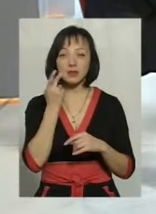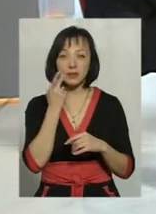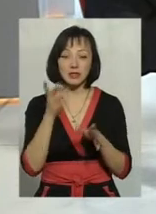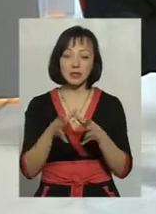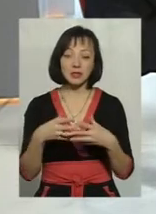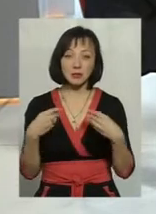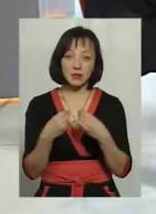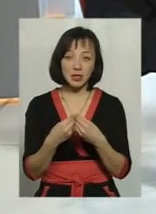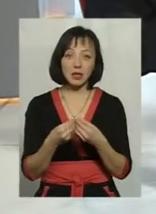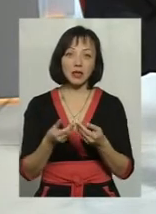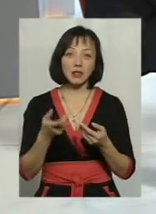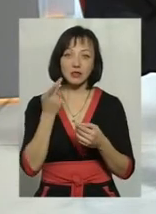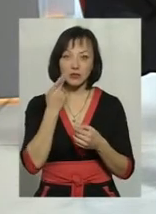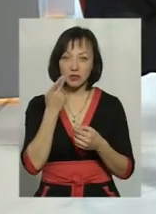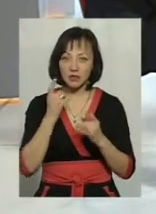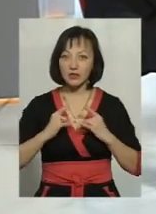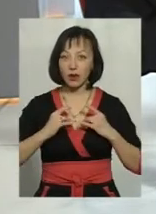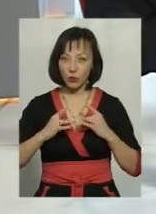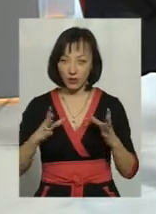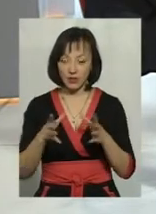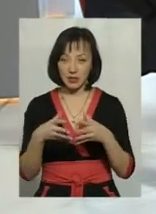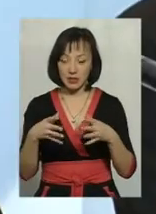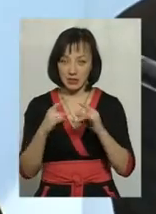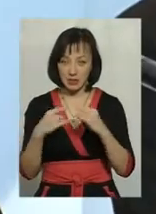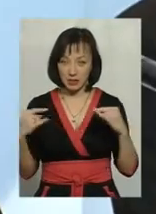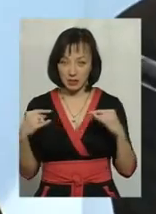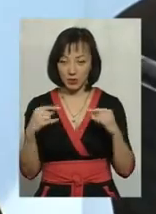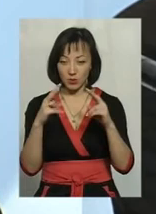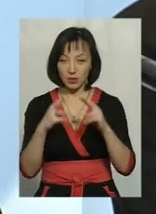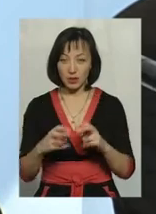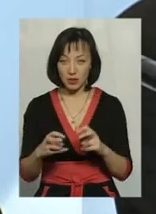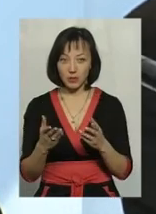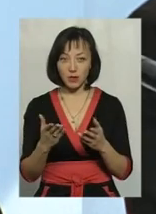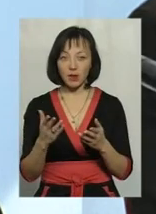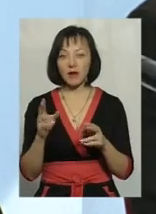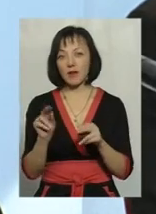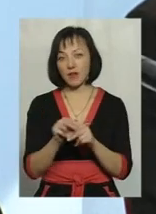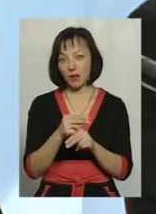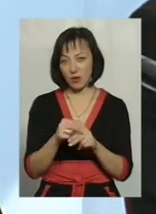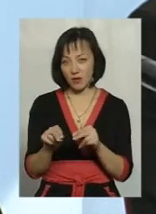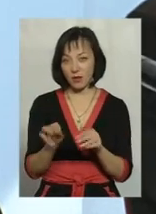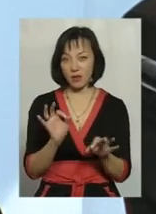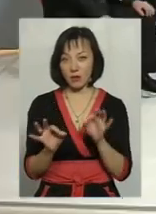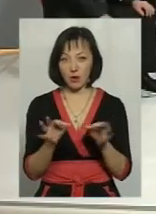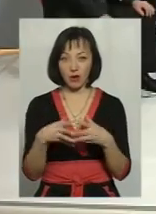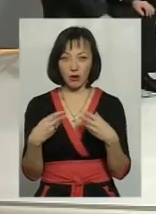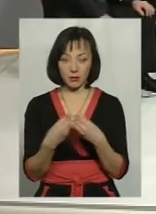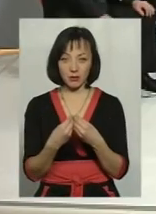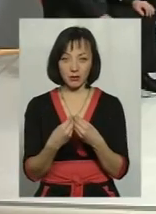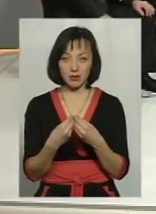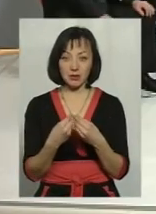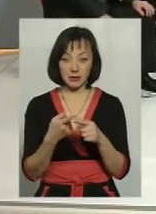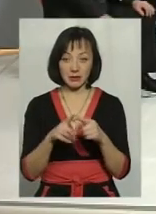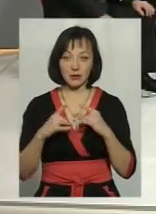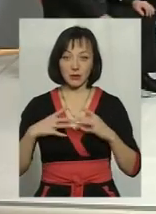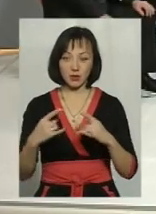сім'ї, і ми його розглядаємо як святковий стіл. Значить, вихована нормальна родина, правильно? Тоді це святковий